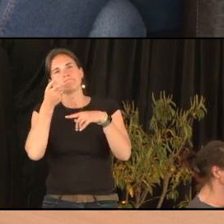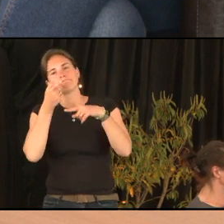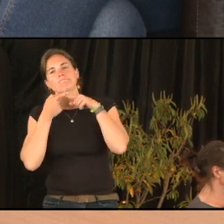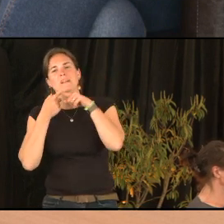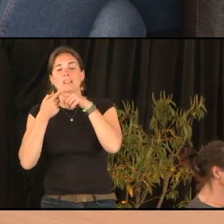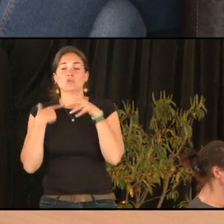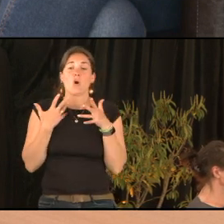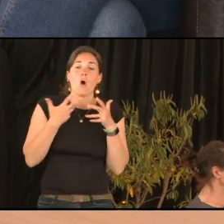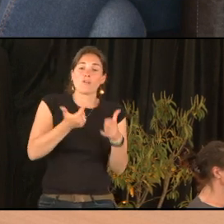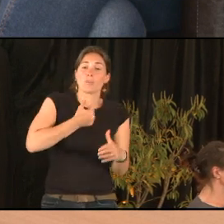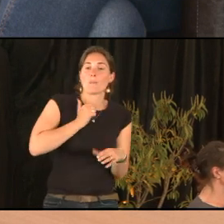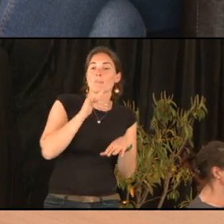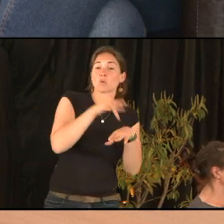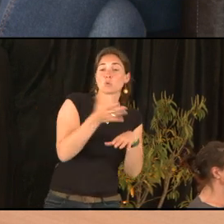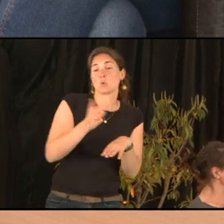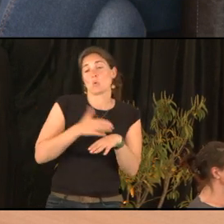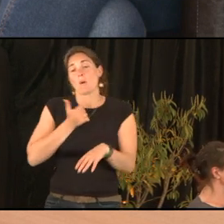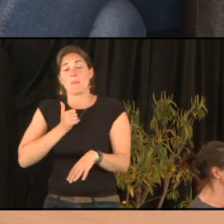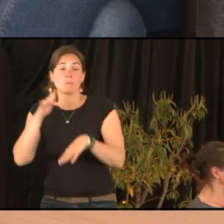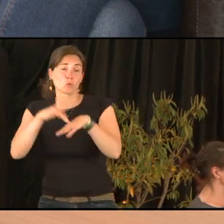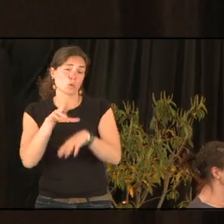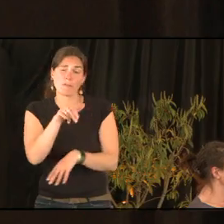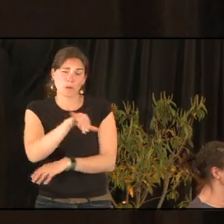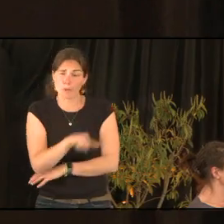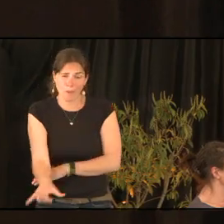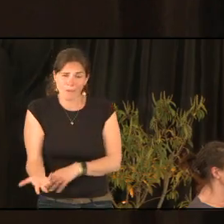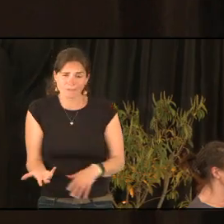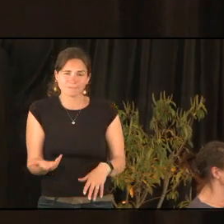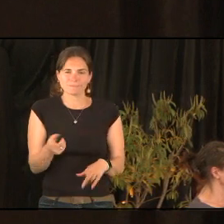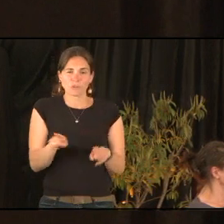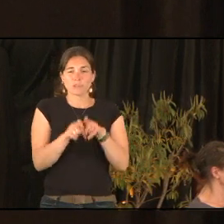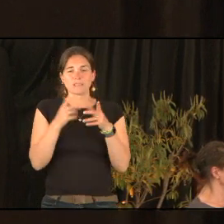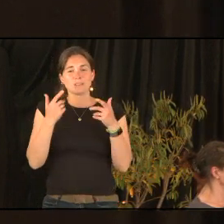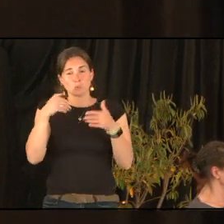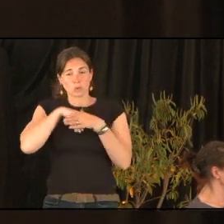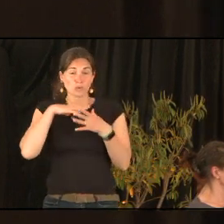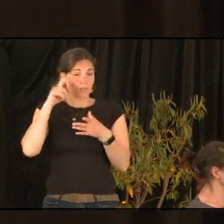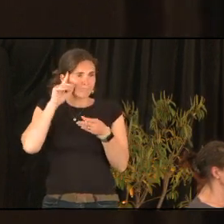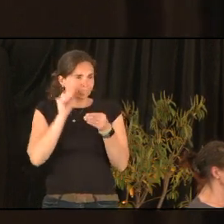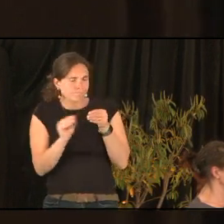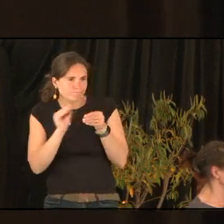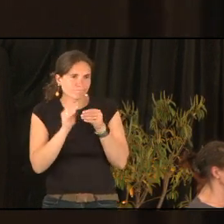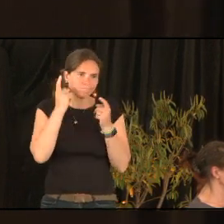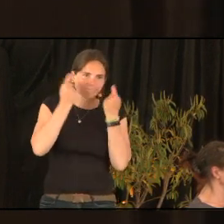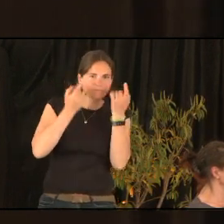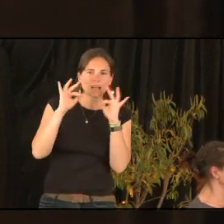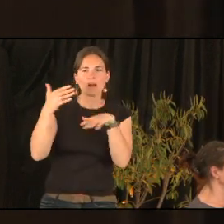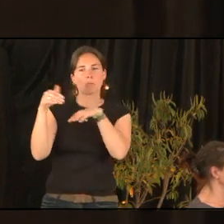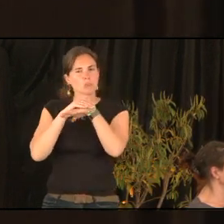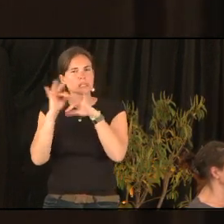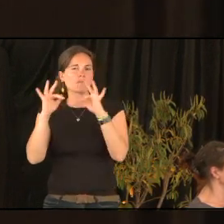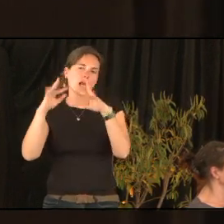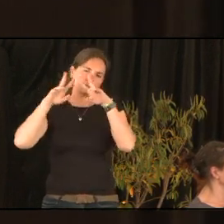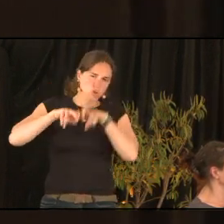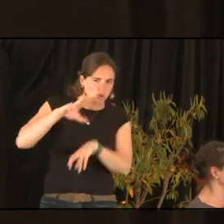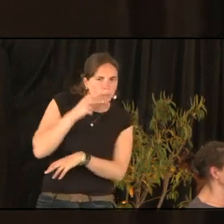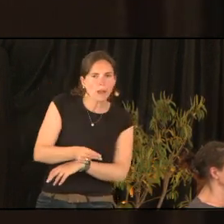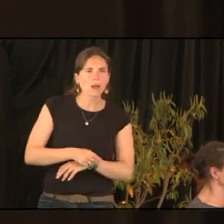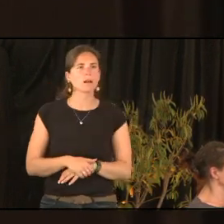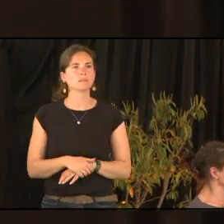avait ces distances-là aussi à trouver. Mais ça passe par lui, oui. À travers lui. Jérémy, pour